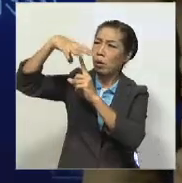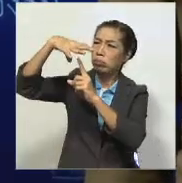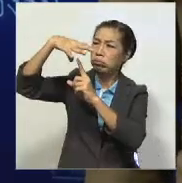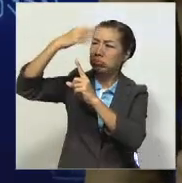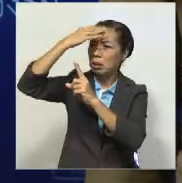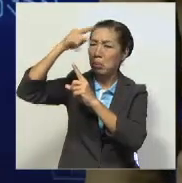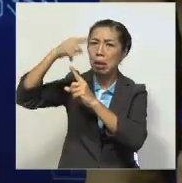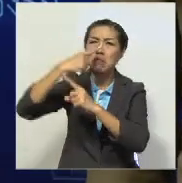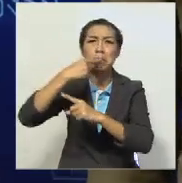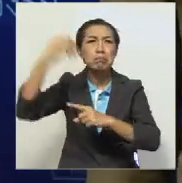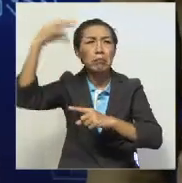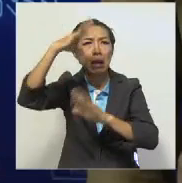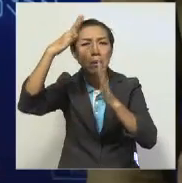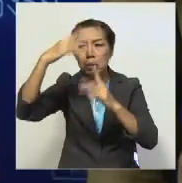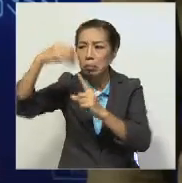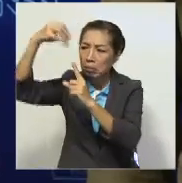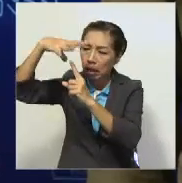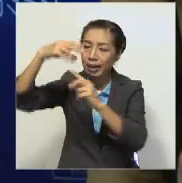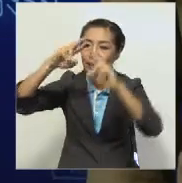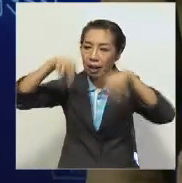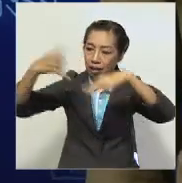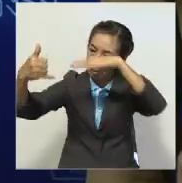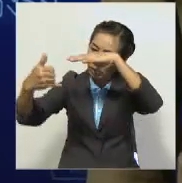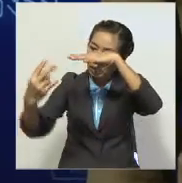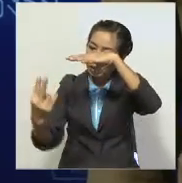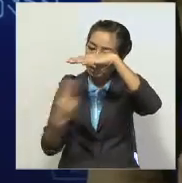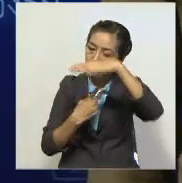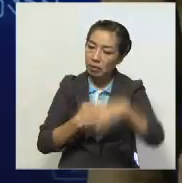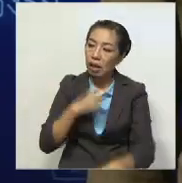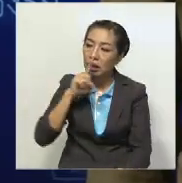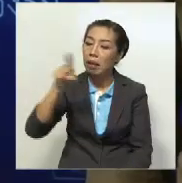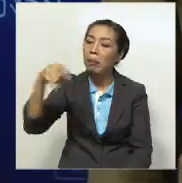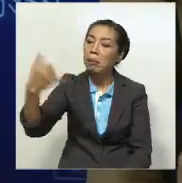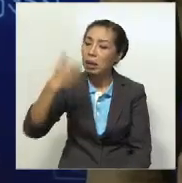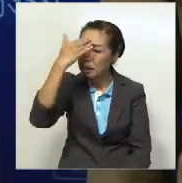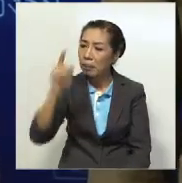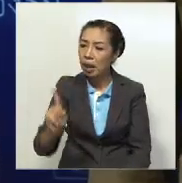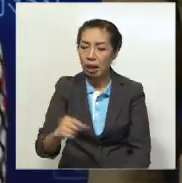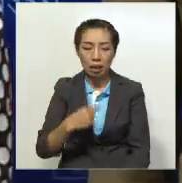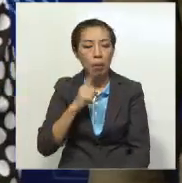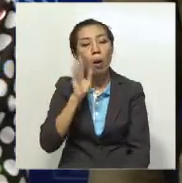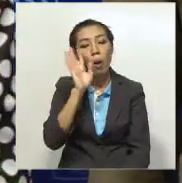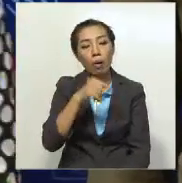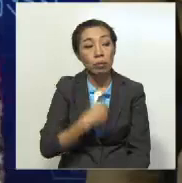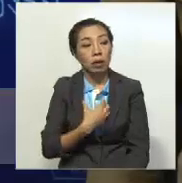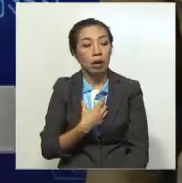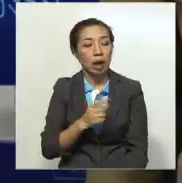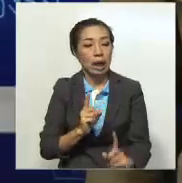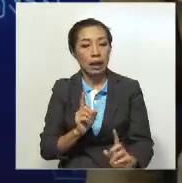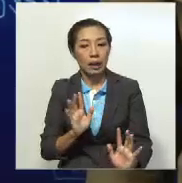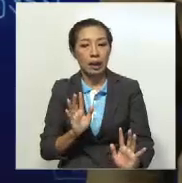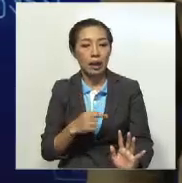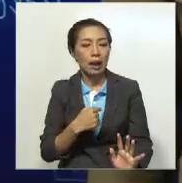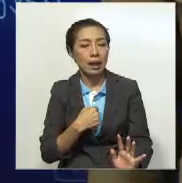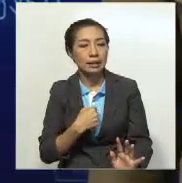างร่มแดดเข้ามาแล้วก็นั่งอยู่แล้วก็บอกคุณมาทำลายเขาบอกว่าเขาสะดุ้งแล้วก็บอกว่า